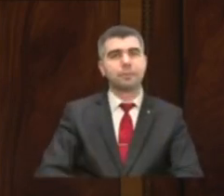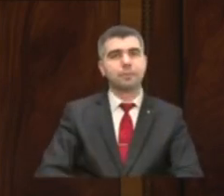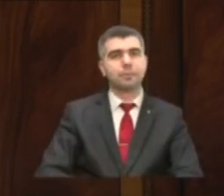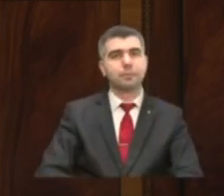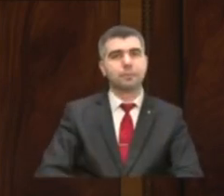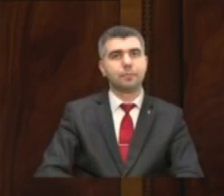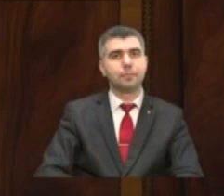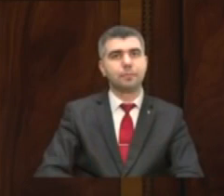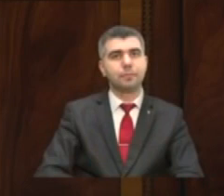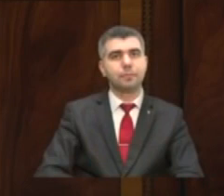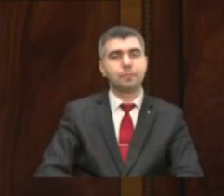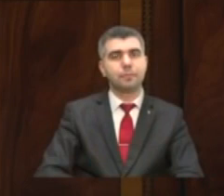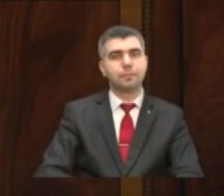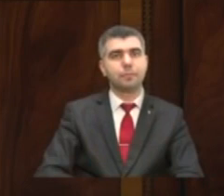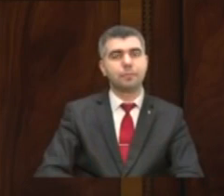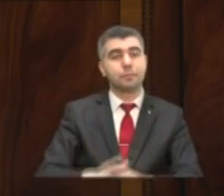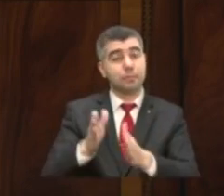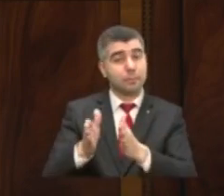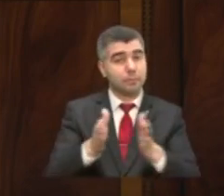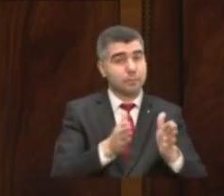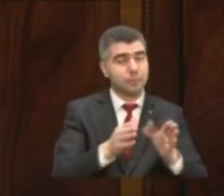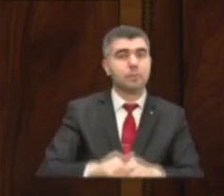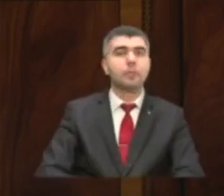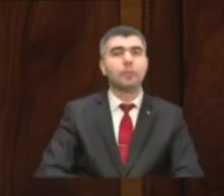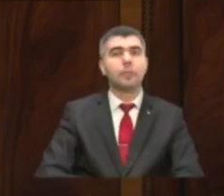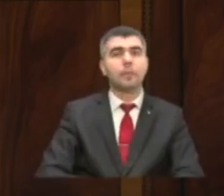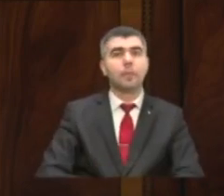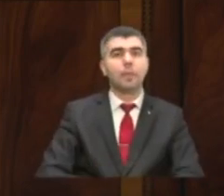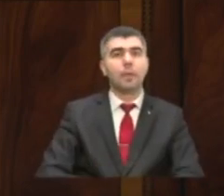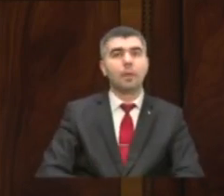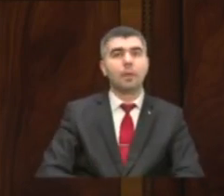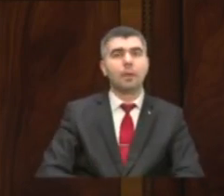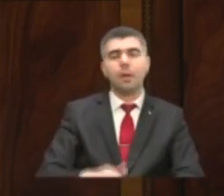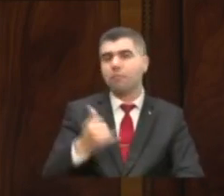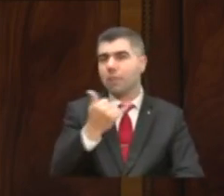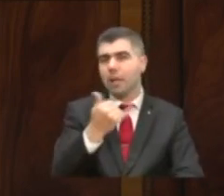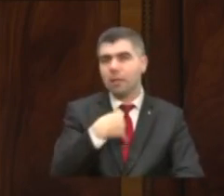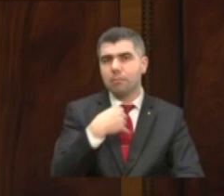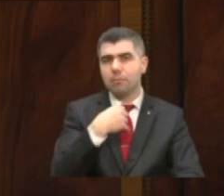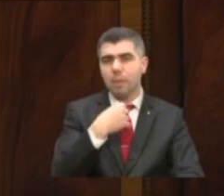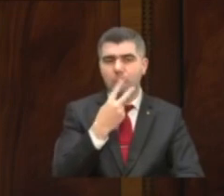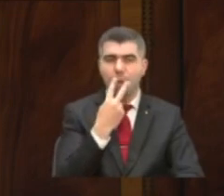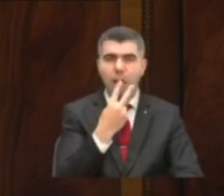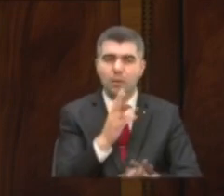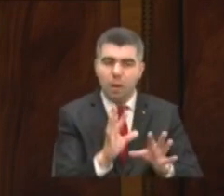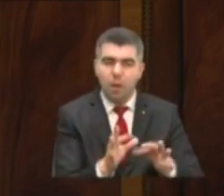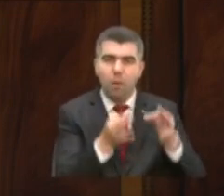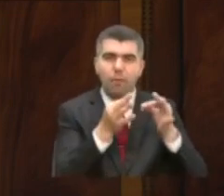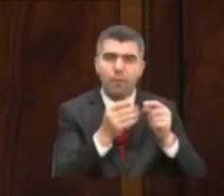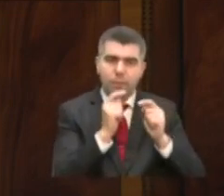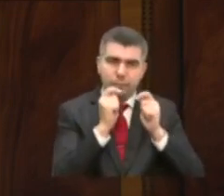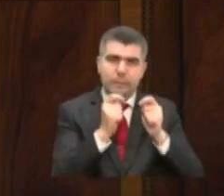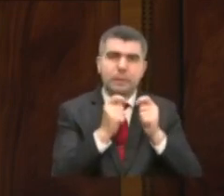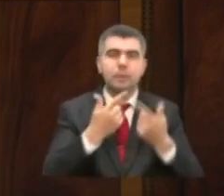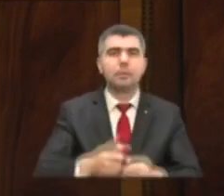هذه نقطة إذا مهمة، لكن أنا اللي واحد القضية ما فهمتهاش